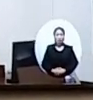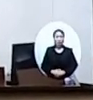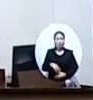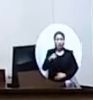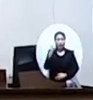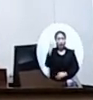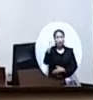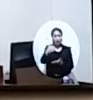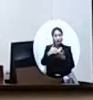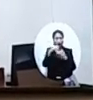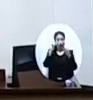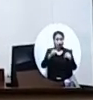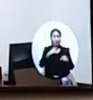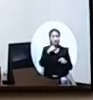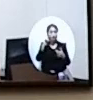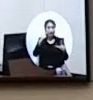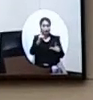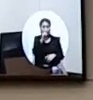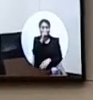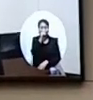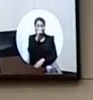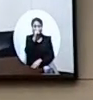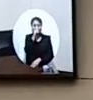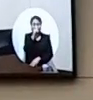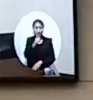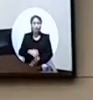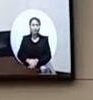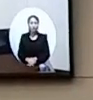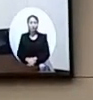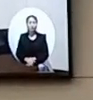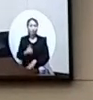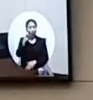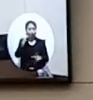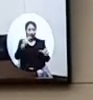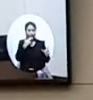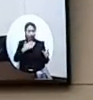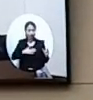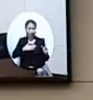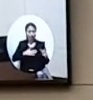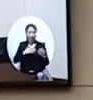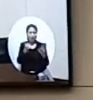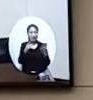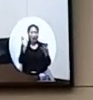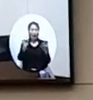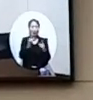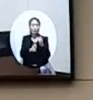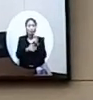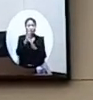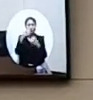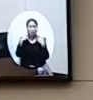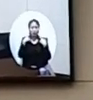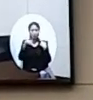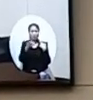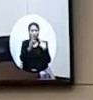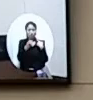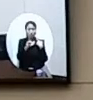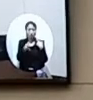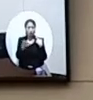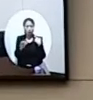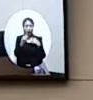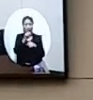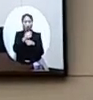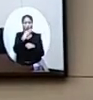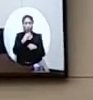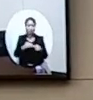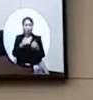본안건을 원안대로 가결포자는 내용이 없으십니까? 이유 없으므로 의사결정 제4항 안동시청 읍면동